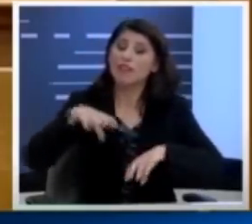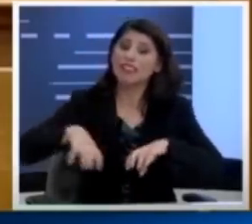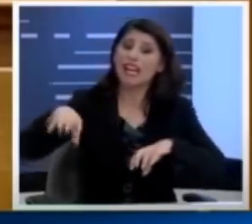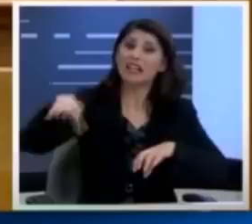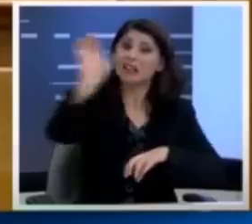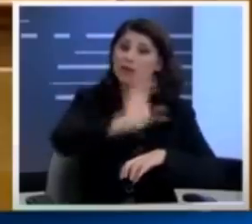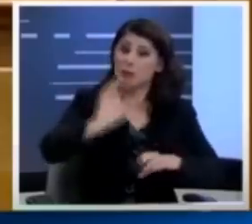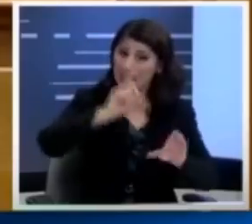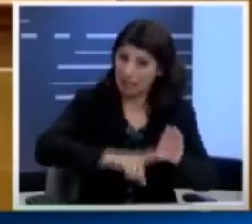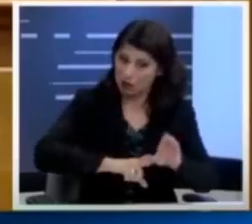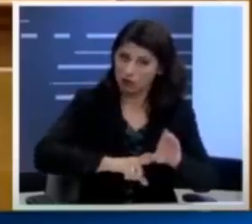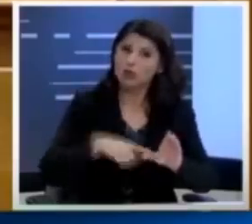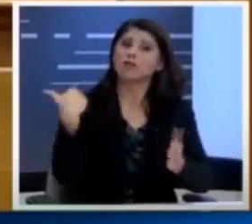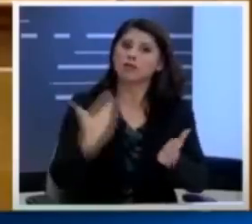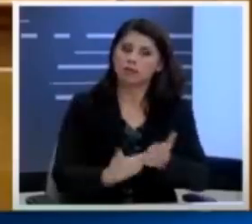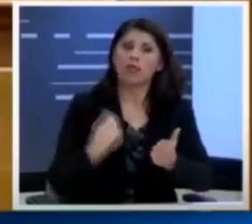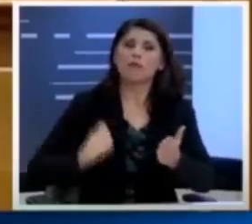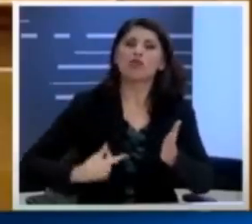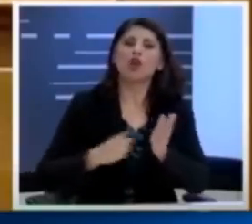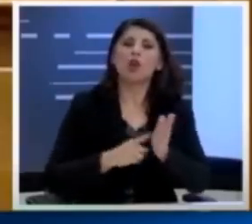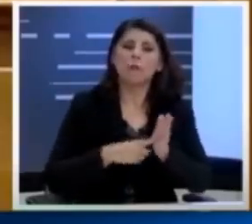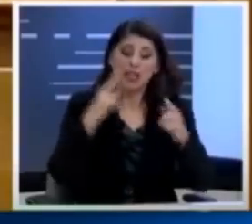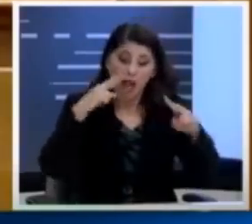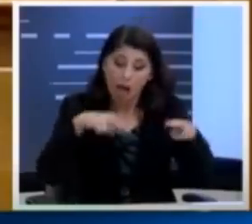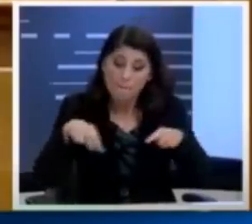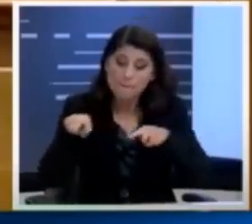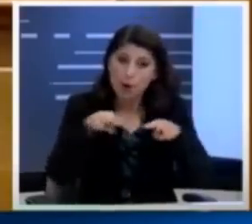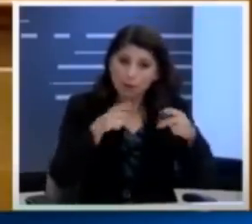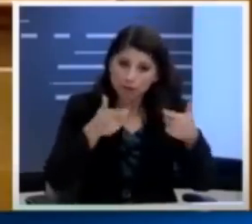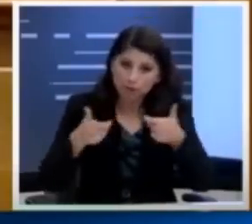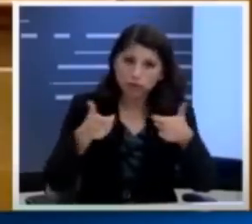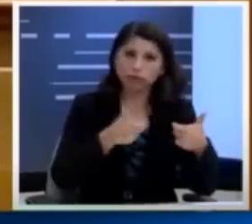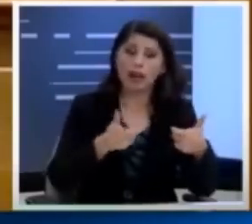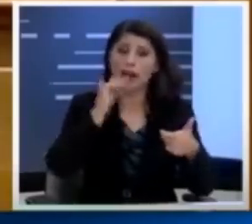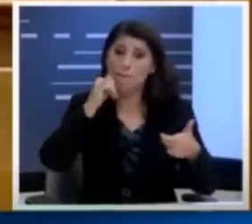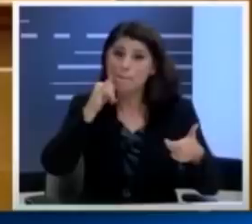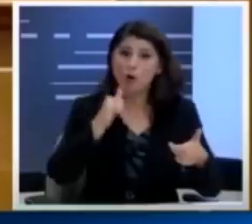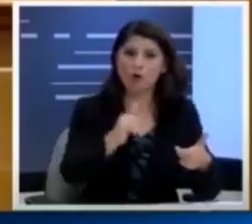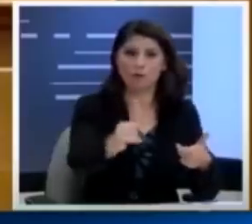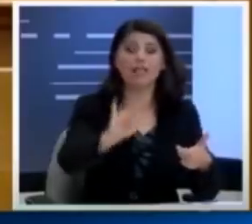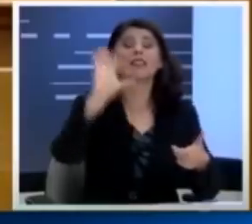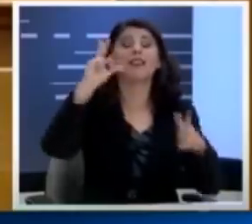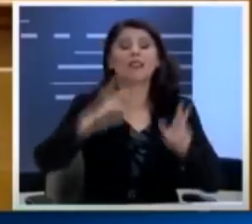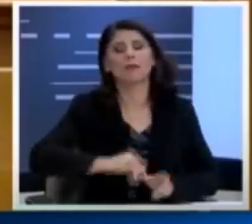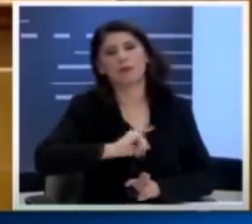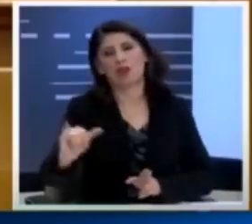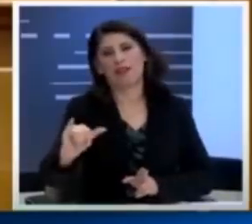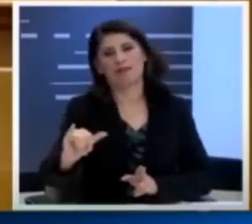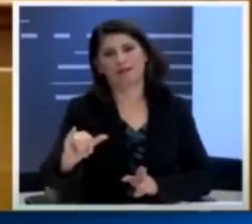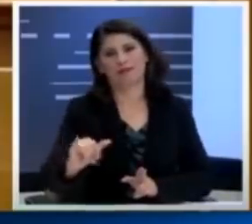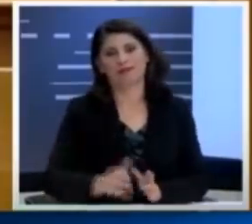Ευρωπαϊκής Ένωσης και αποδεικνύει πως η δημοσιονομική εποπτεία είναι διαρκής και δεν θα σταματήσει ποτέ.